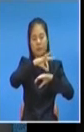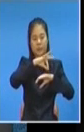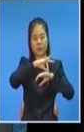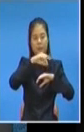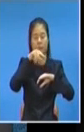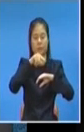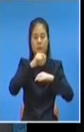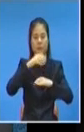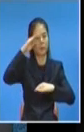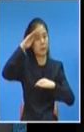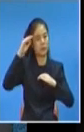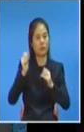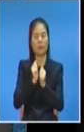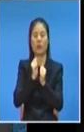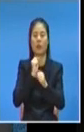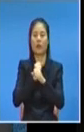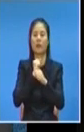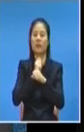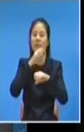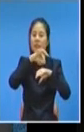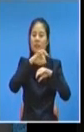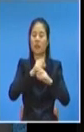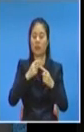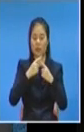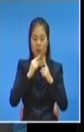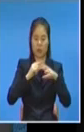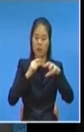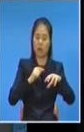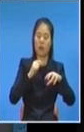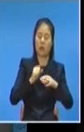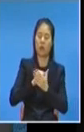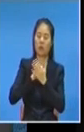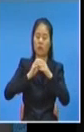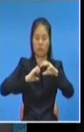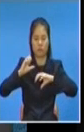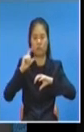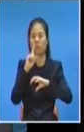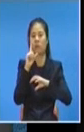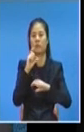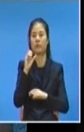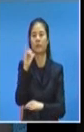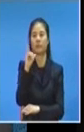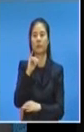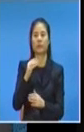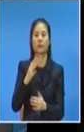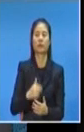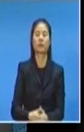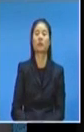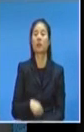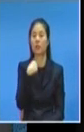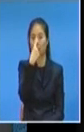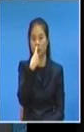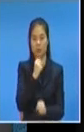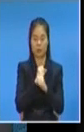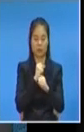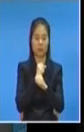การเนี่ยเป็นตำแหน่งลอยๆไม่มีหน่วยบริหารบางตำแหน่งมีเราก็ให้แบ่งอันนี้ผู้แบ่งก็ต้องเป็นระดับตร.โ